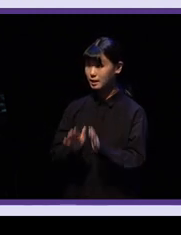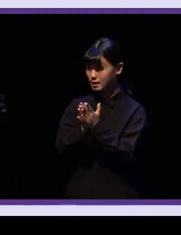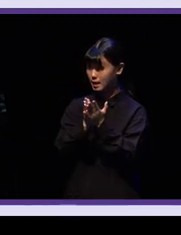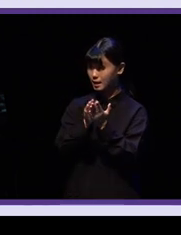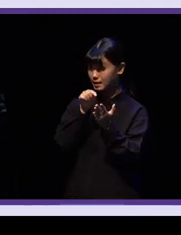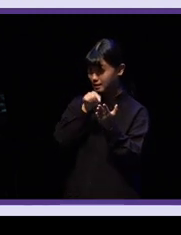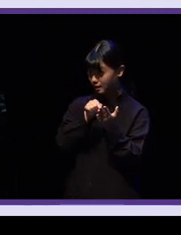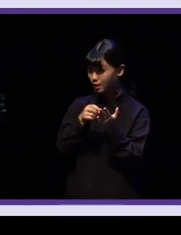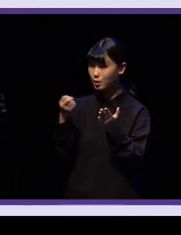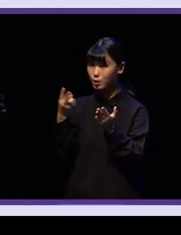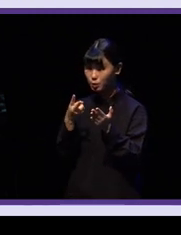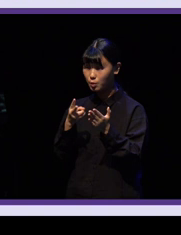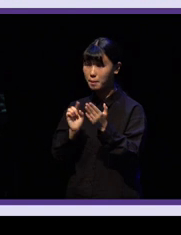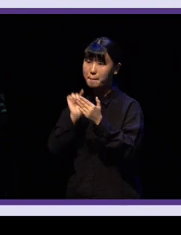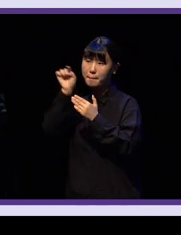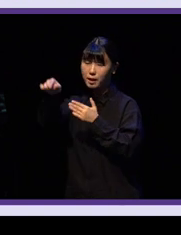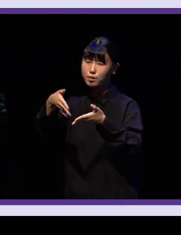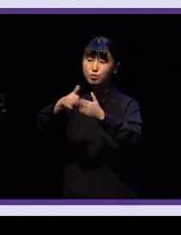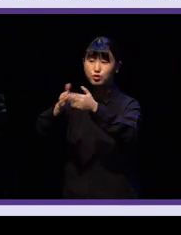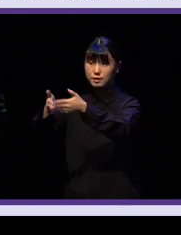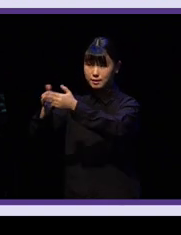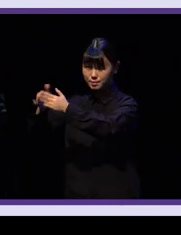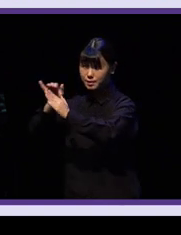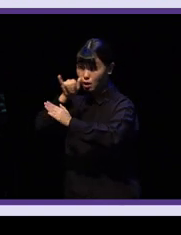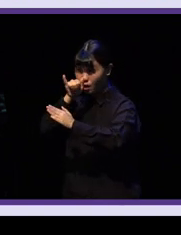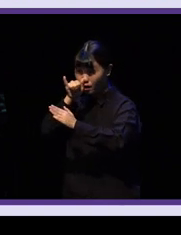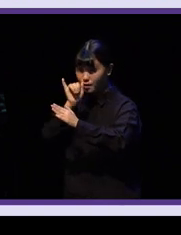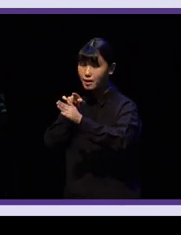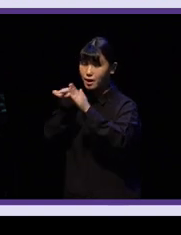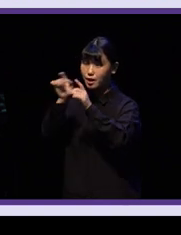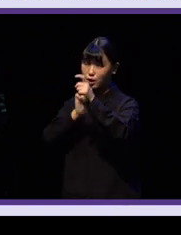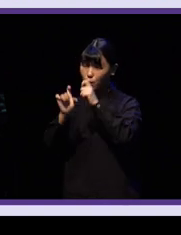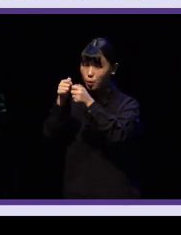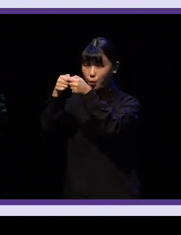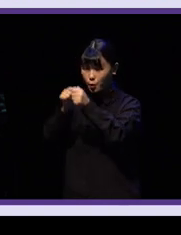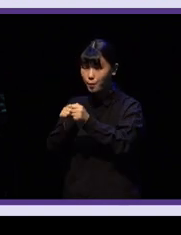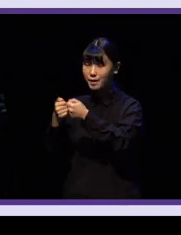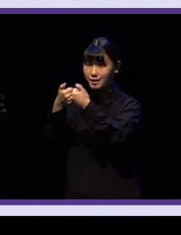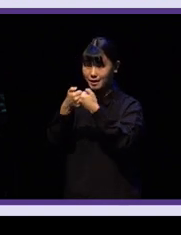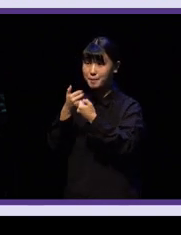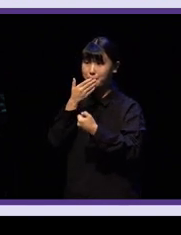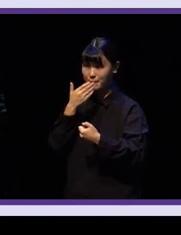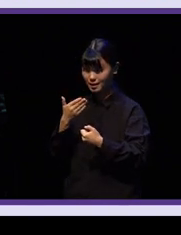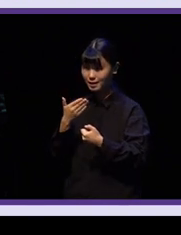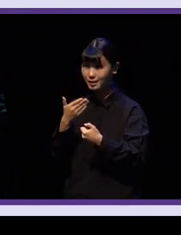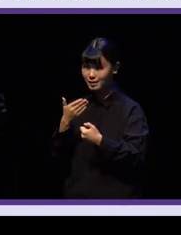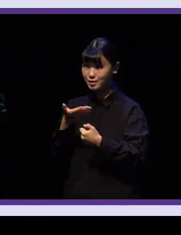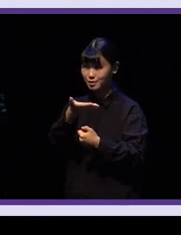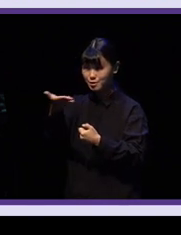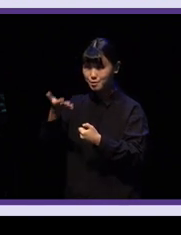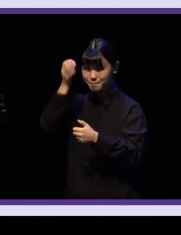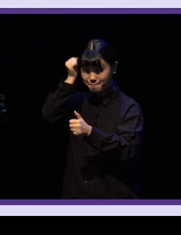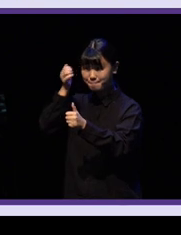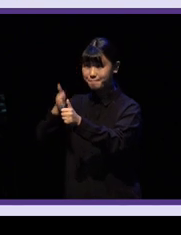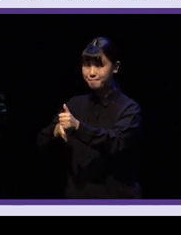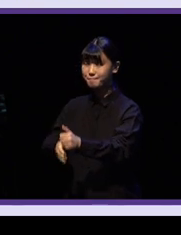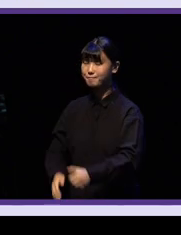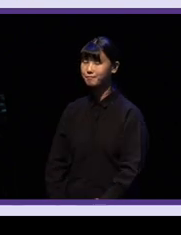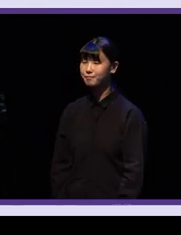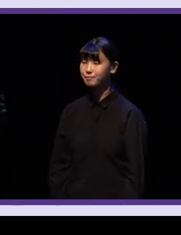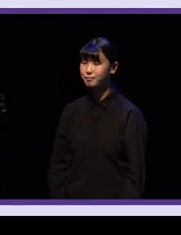그 다음에 나가시면 또 저희 부스에서 구체적으로 세심하게 안내를 드릴테니까 참고해 주시면